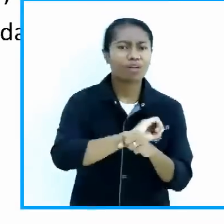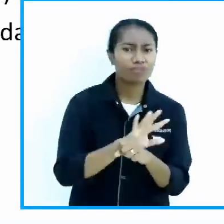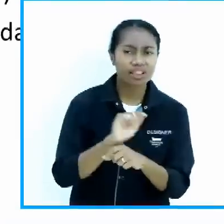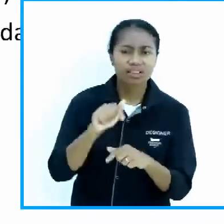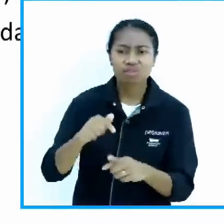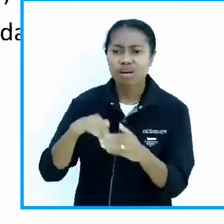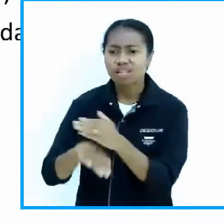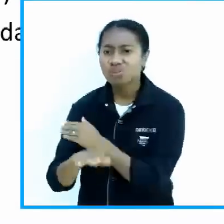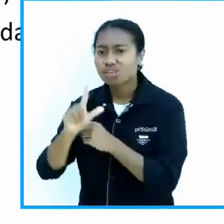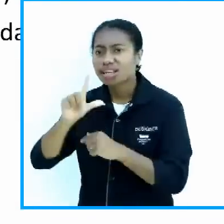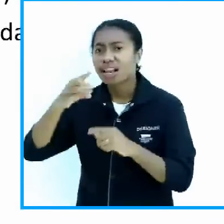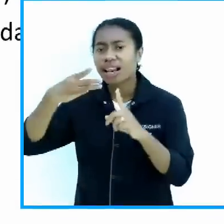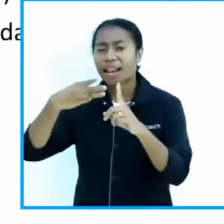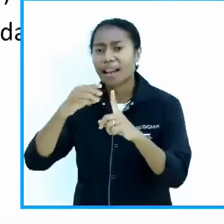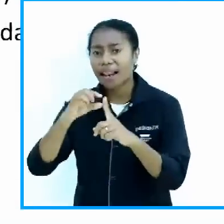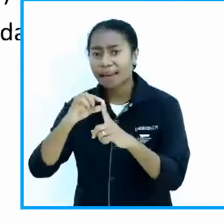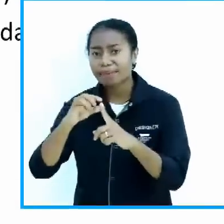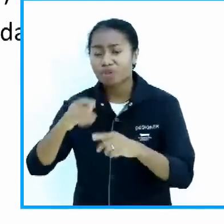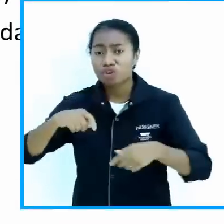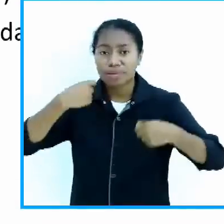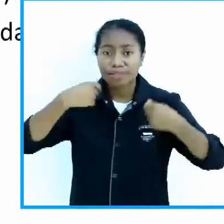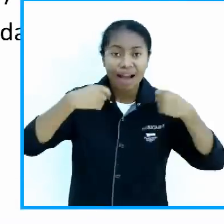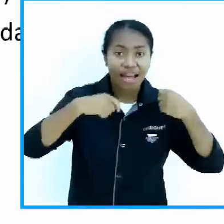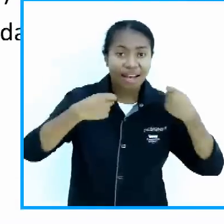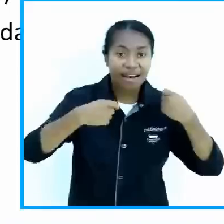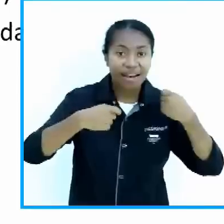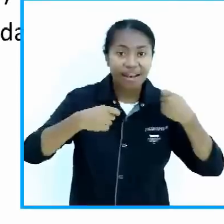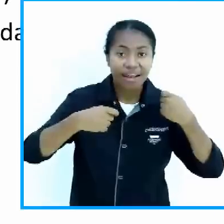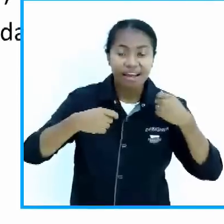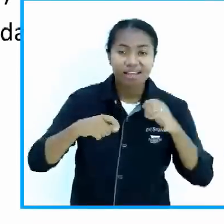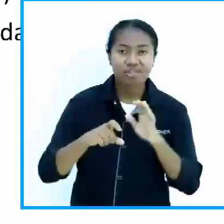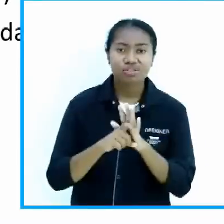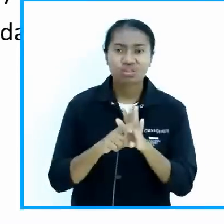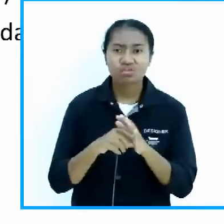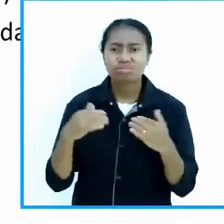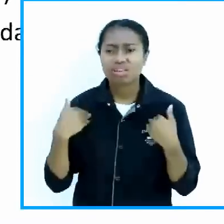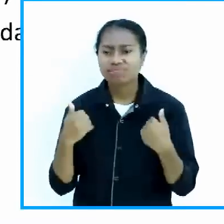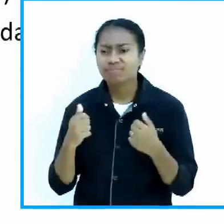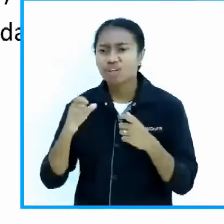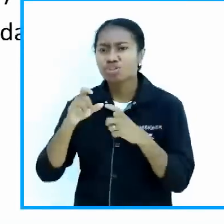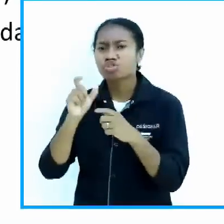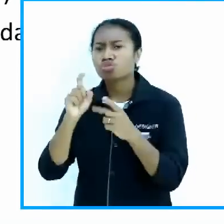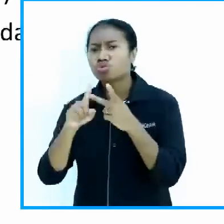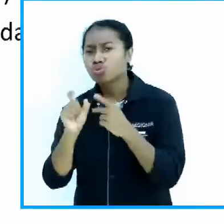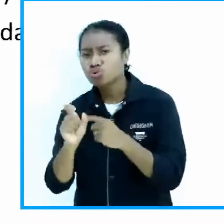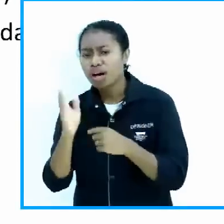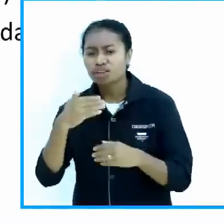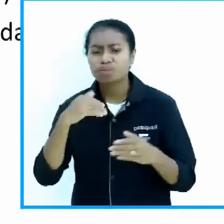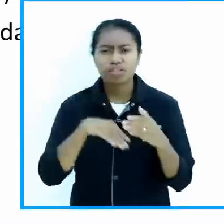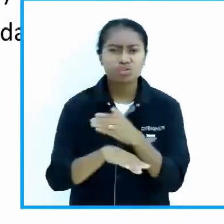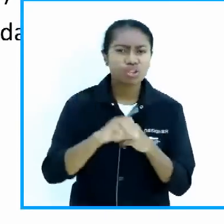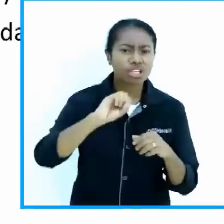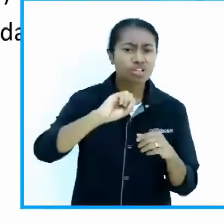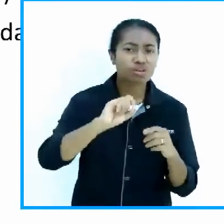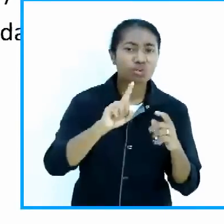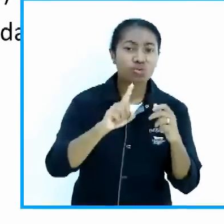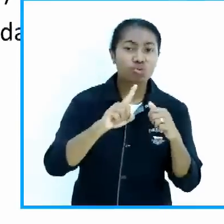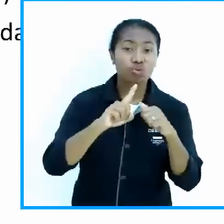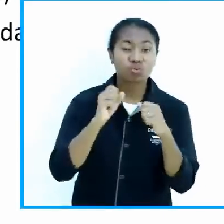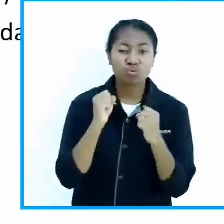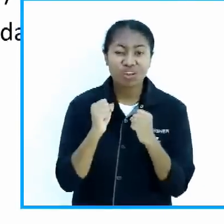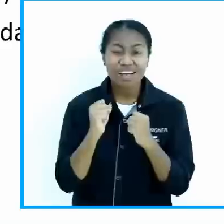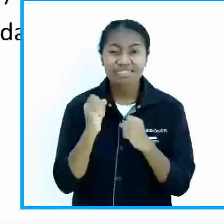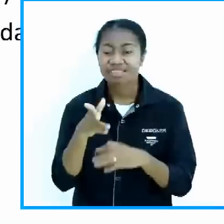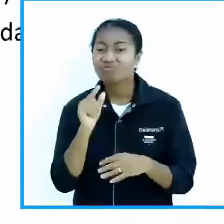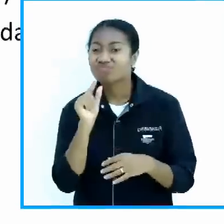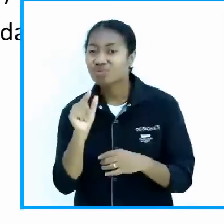lab, lalu dilemahkan. Lemahkannya itu banyak, bisa pakai zat kimia, bisa pakai suhu, bisa dimasukkan ke kulkas. Pokoknya itu urusannya